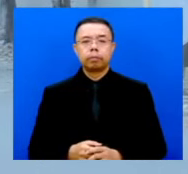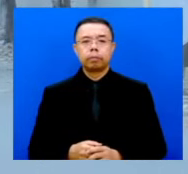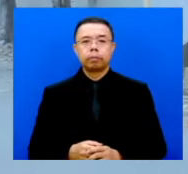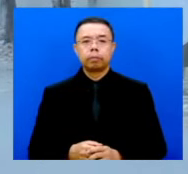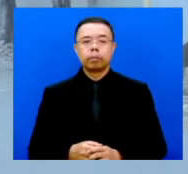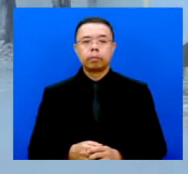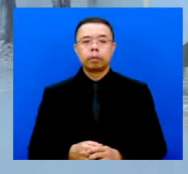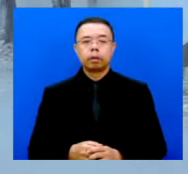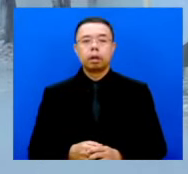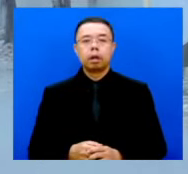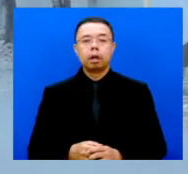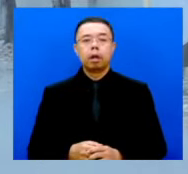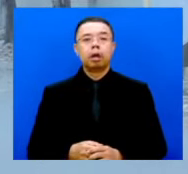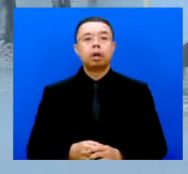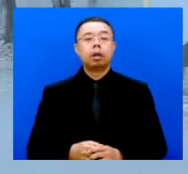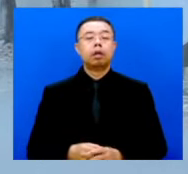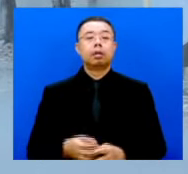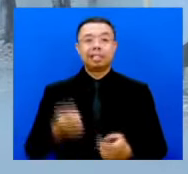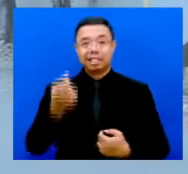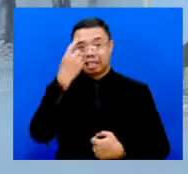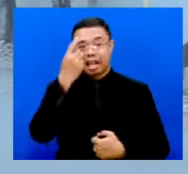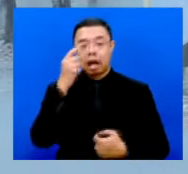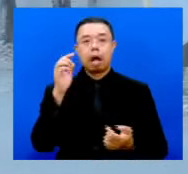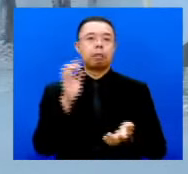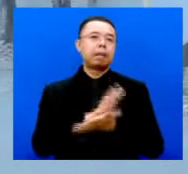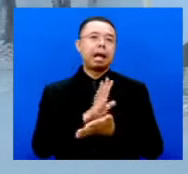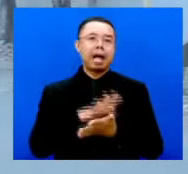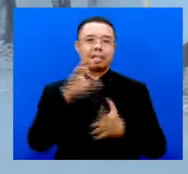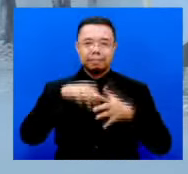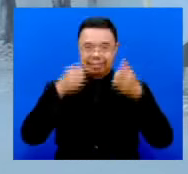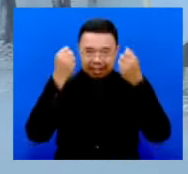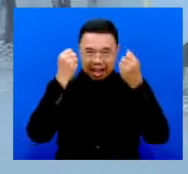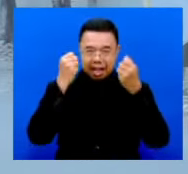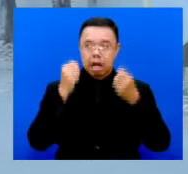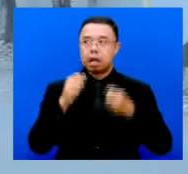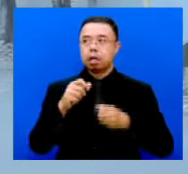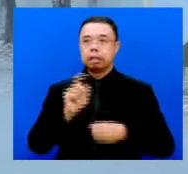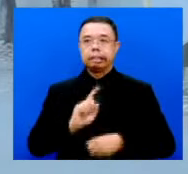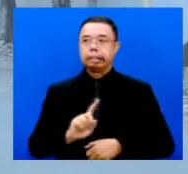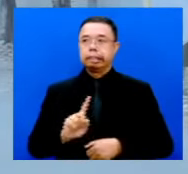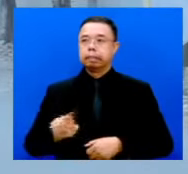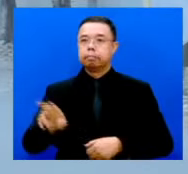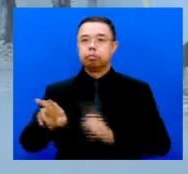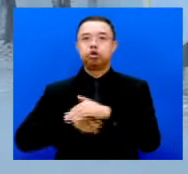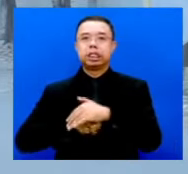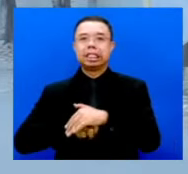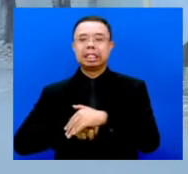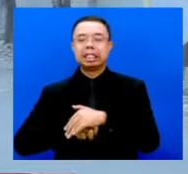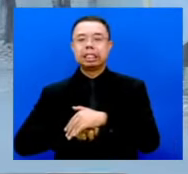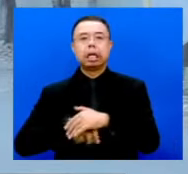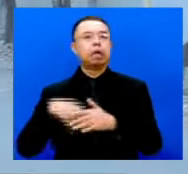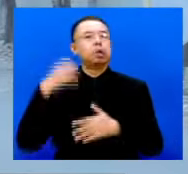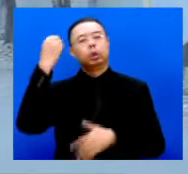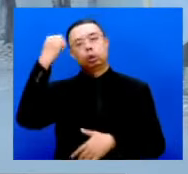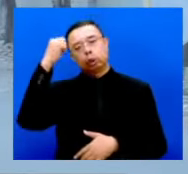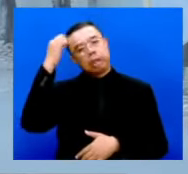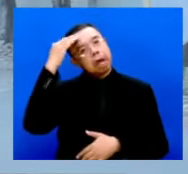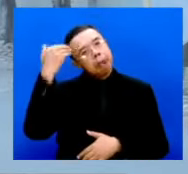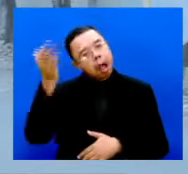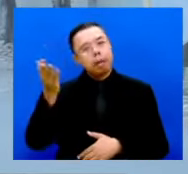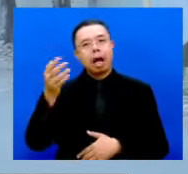Sementara itu pemirsa, aksi penangkapan seorang residivis kasus pencurian berlangsung dramatis. Pelaku